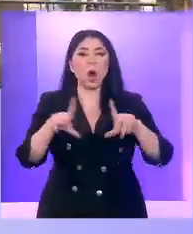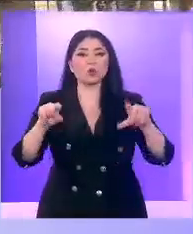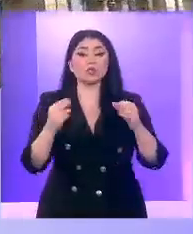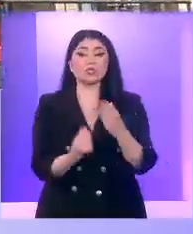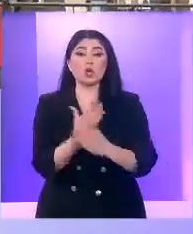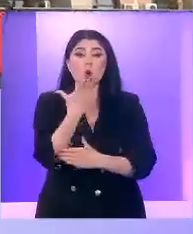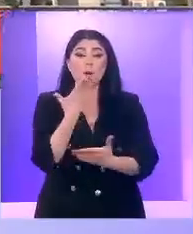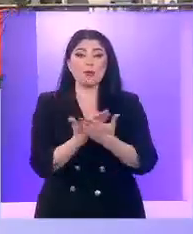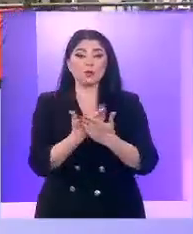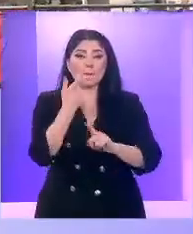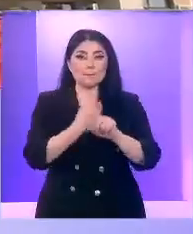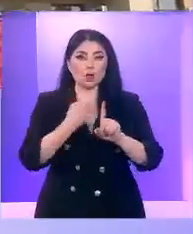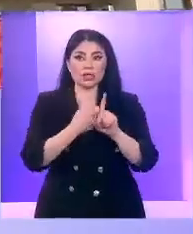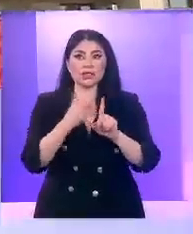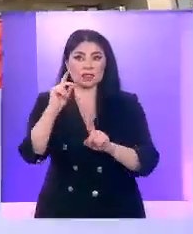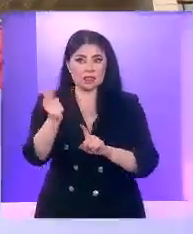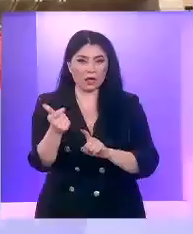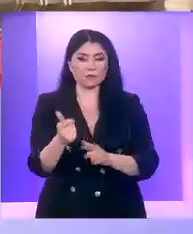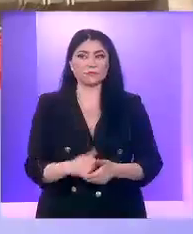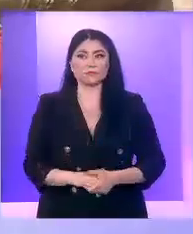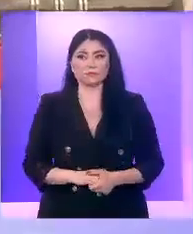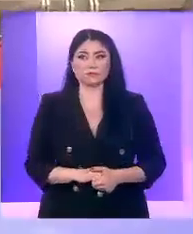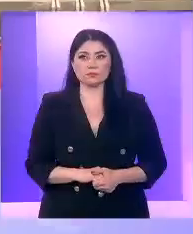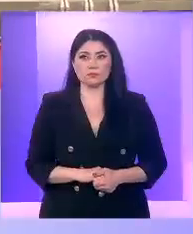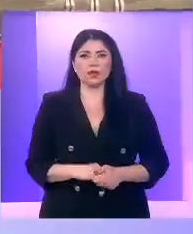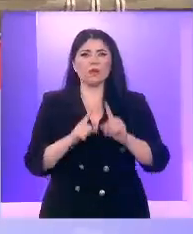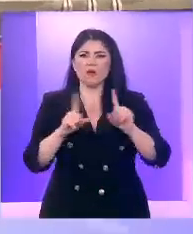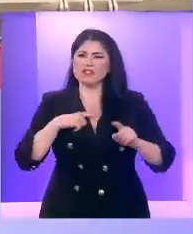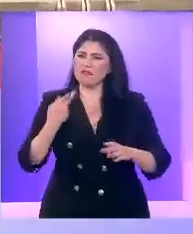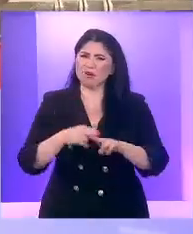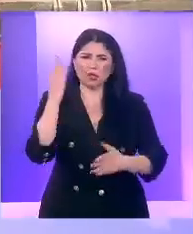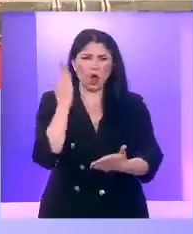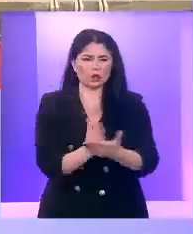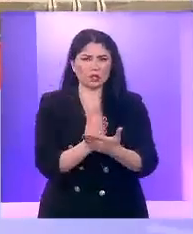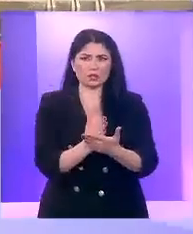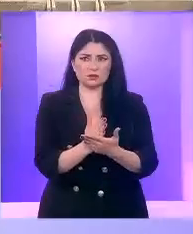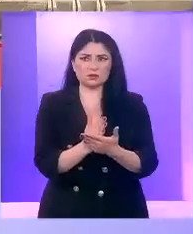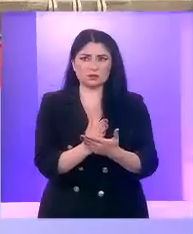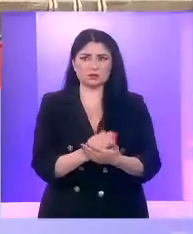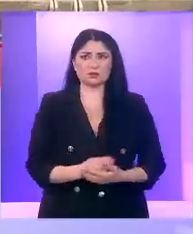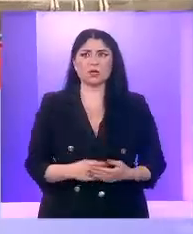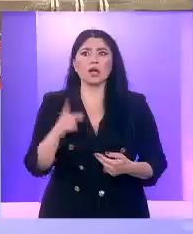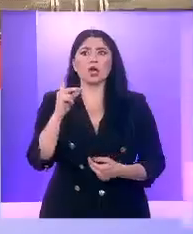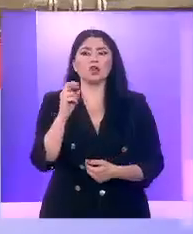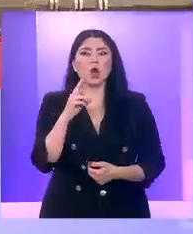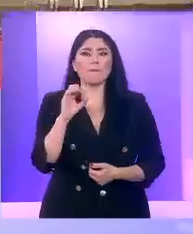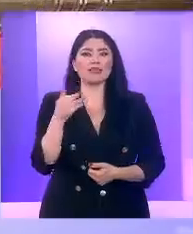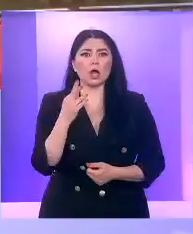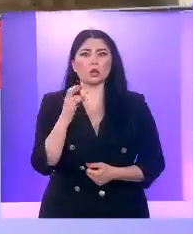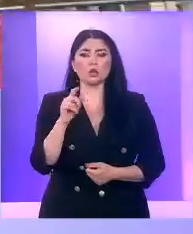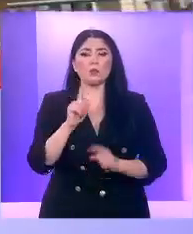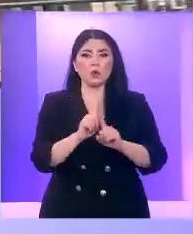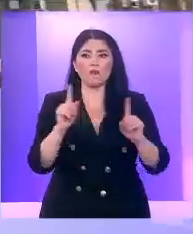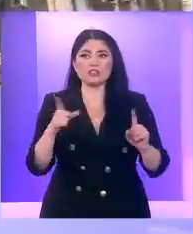autorizație nouă pentru proteste. Da, profesorii sunt foarte hotărâți și determinați, cel puțin la Drobeta, Turnul Severin,